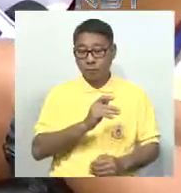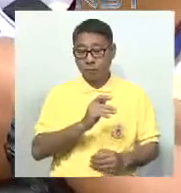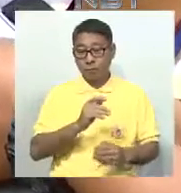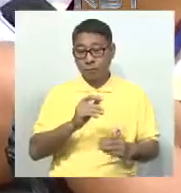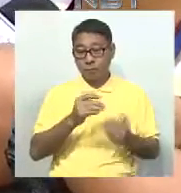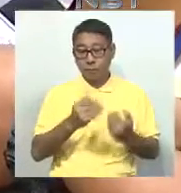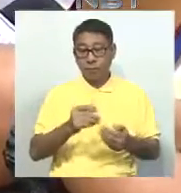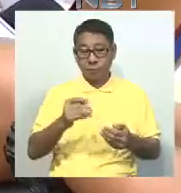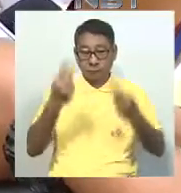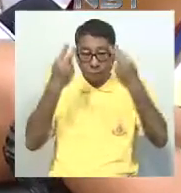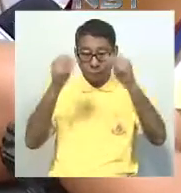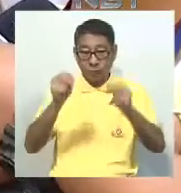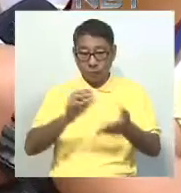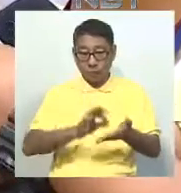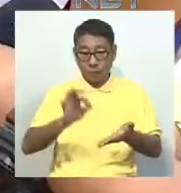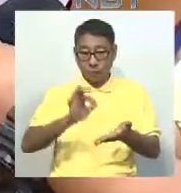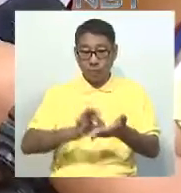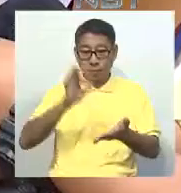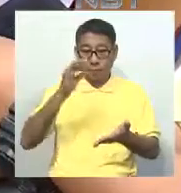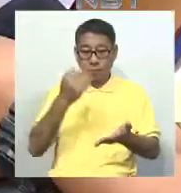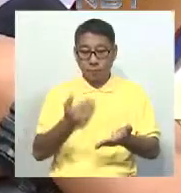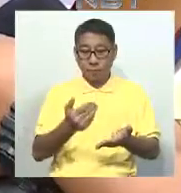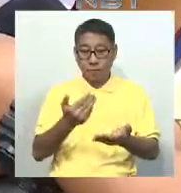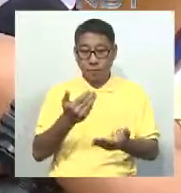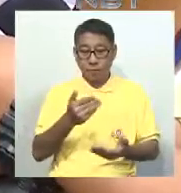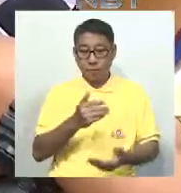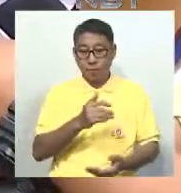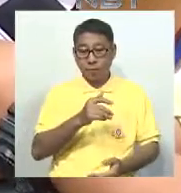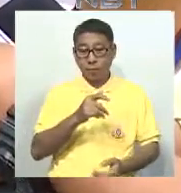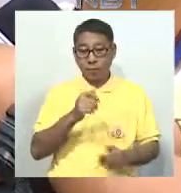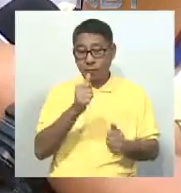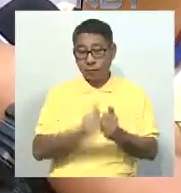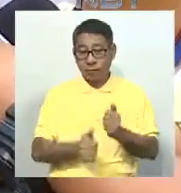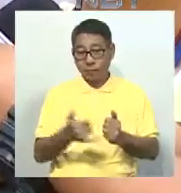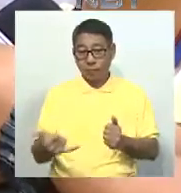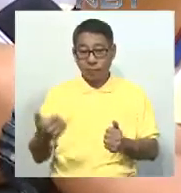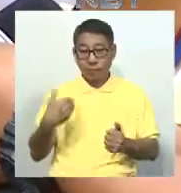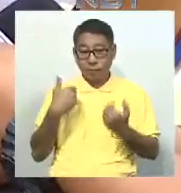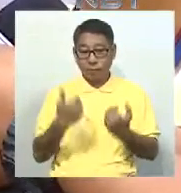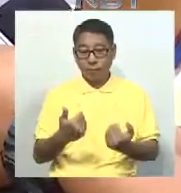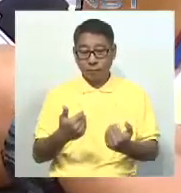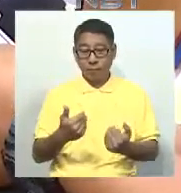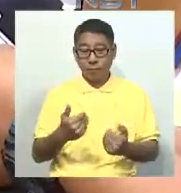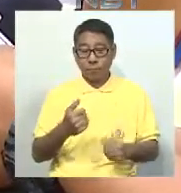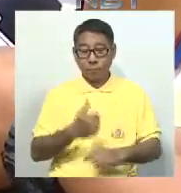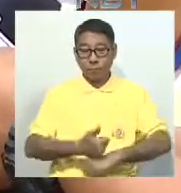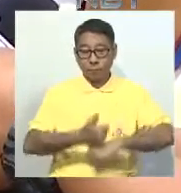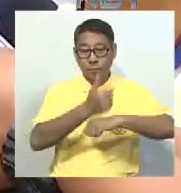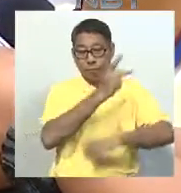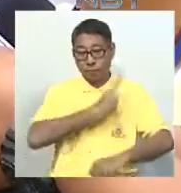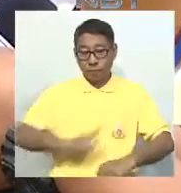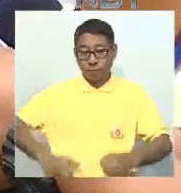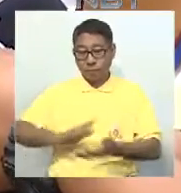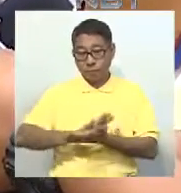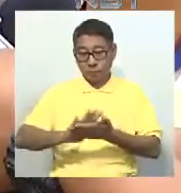เวลานายกเซ็นรับสนองก็เป็นผู้รับสนองพระบรมราชองค์การทุกอย่างมันจะเกิดขึ้นเมื่อทรงบรมราชาภิเ